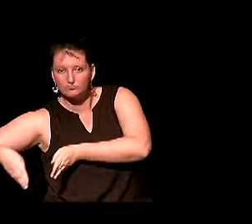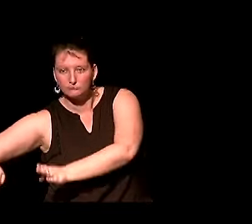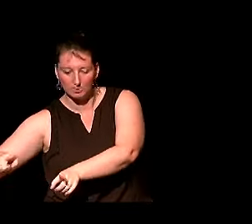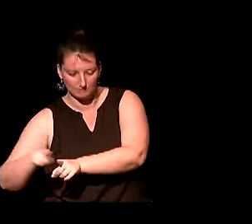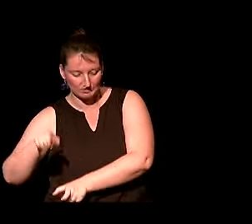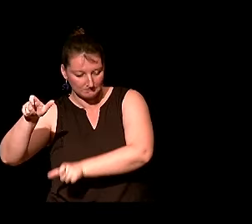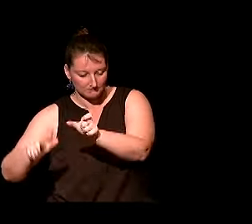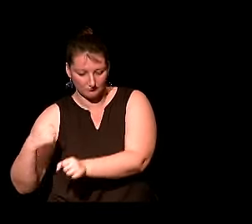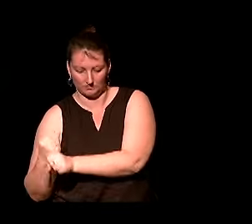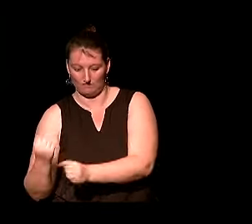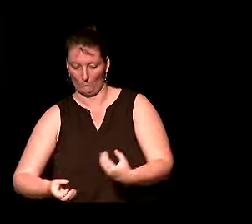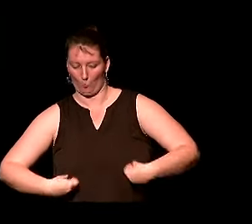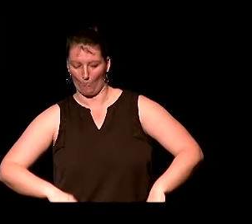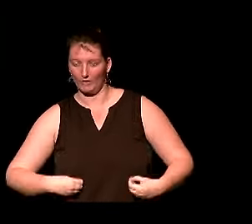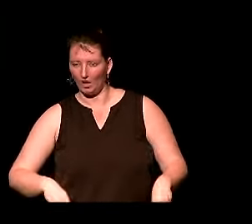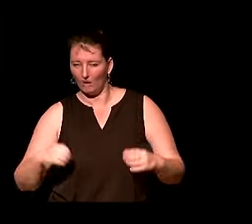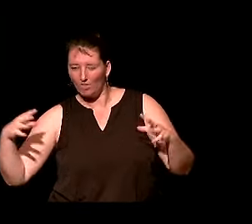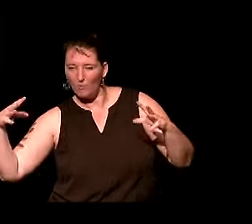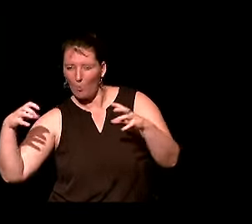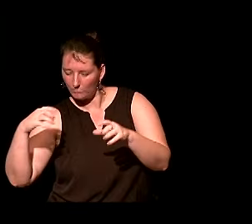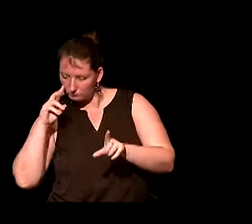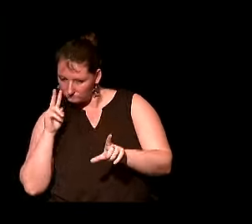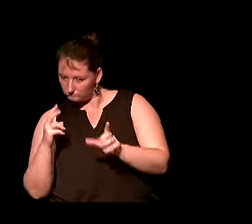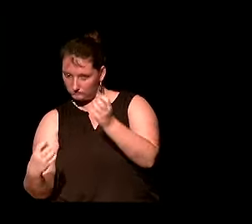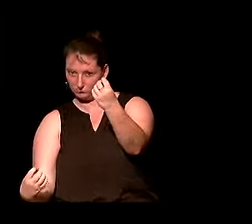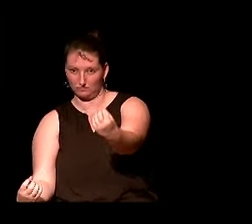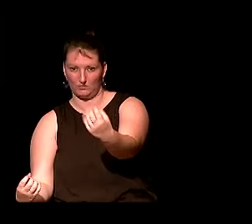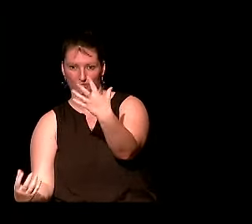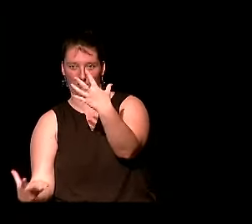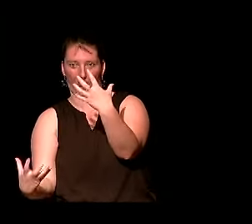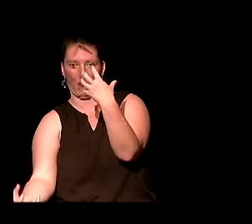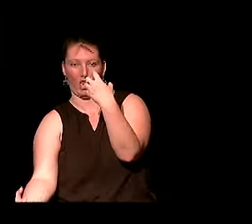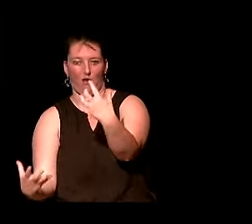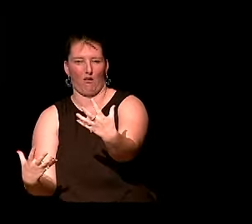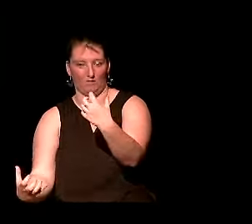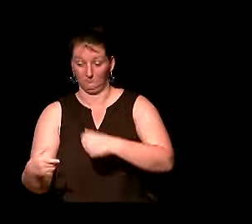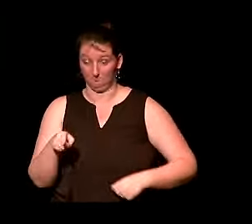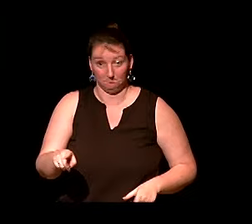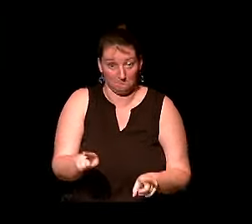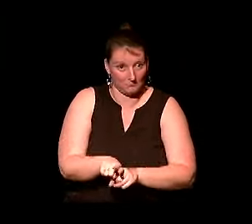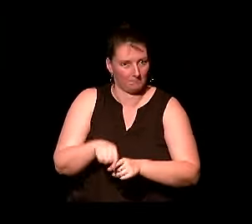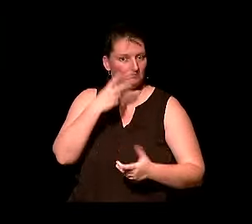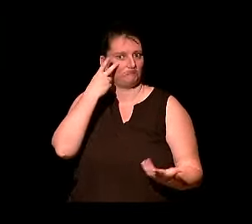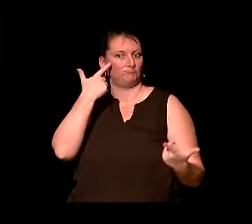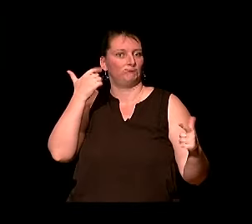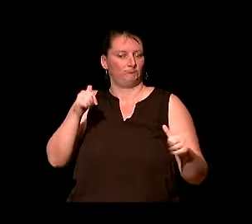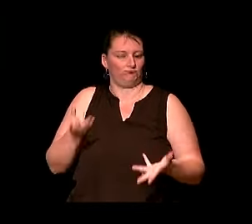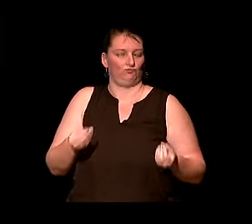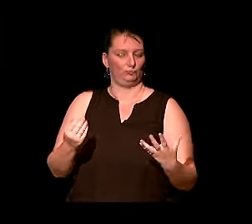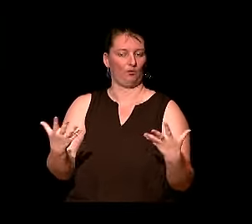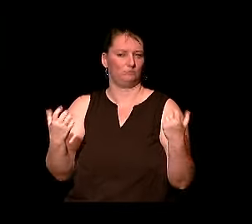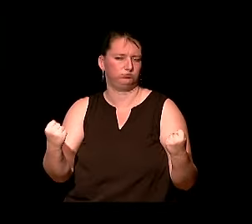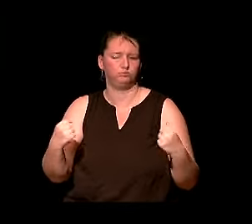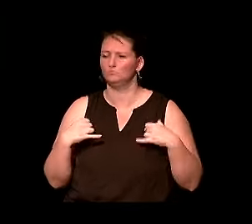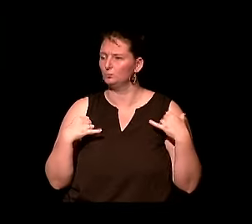ses travailleurs, est très important et constitue, je dirais, la force, donne sa force à la toile.